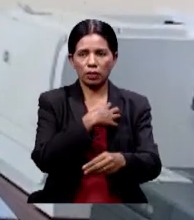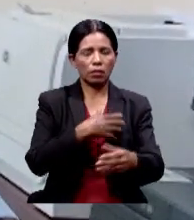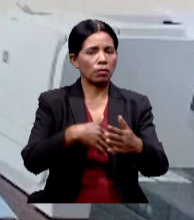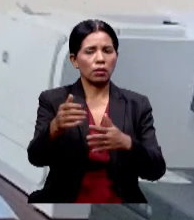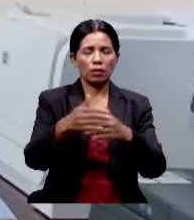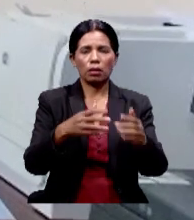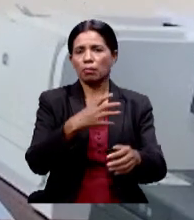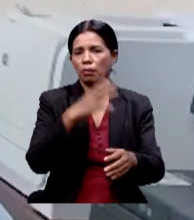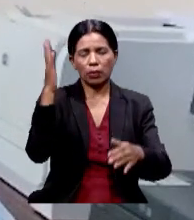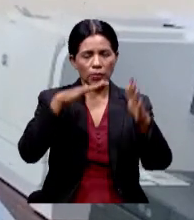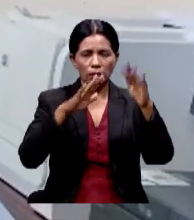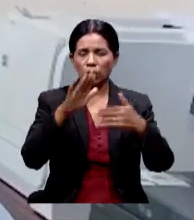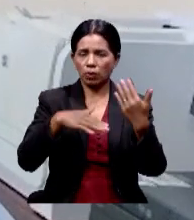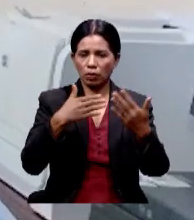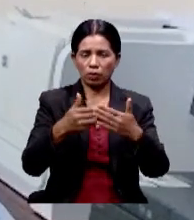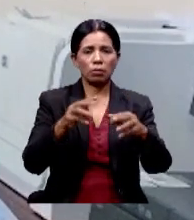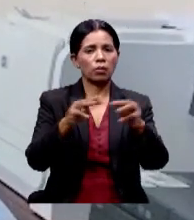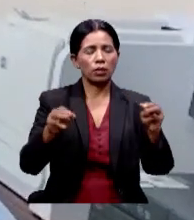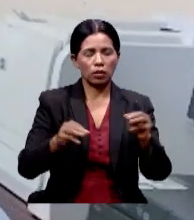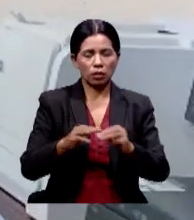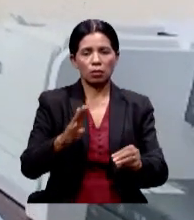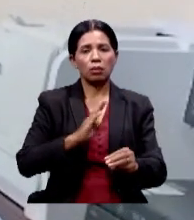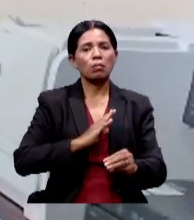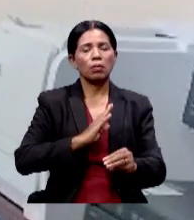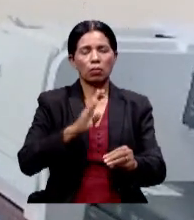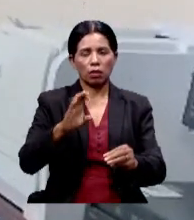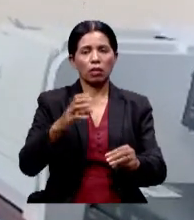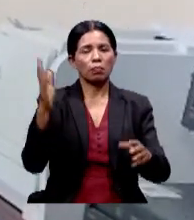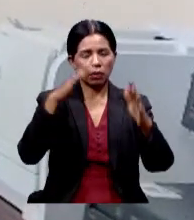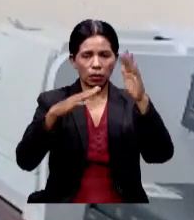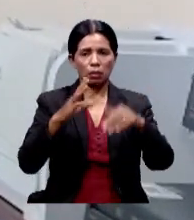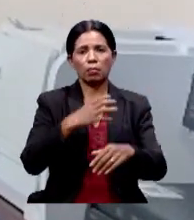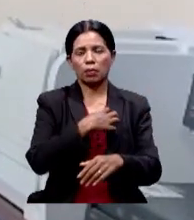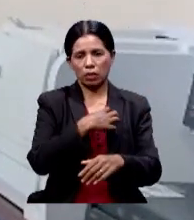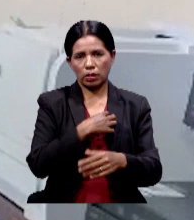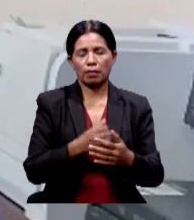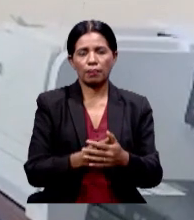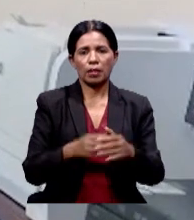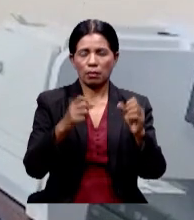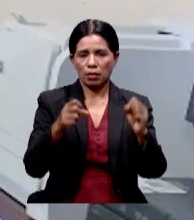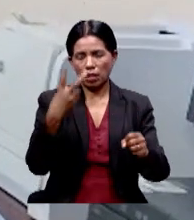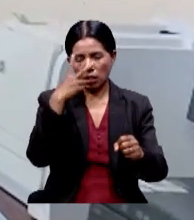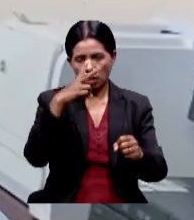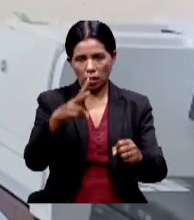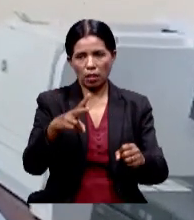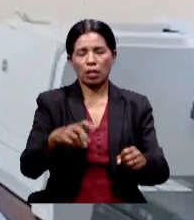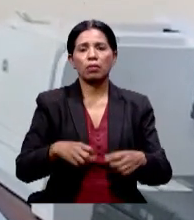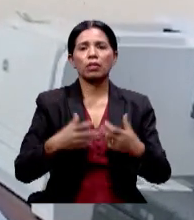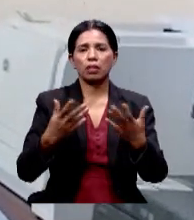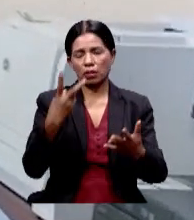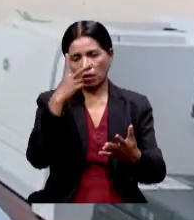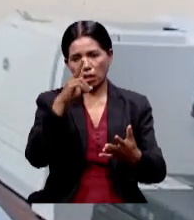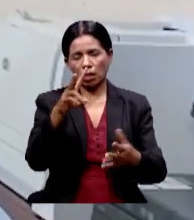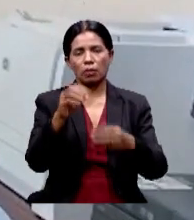problema hututu ia município ne problem pente nia para pente ma kabel resolve para de bukadala o isa resolve problema